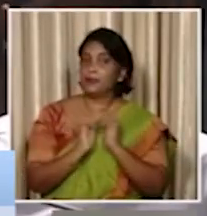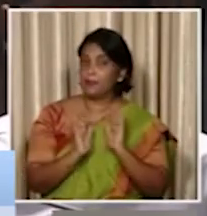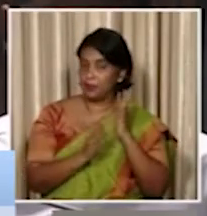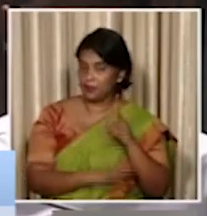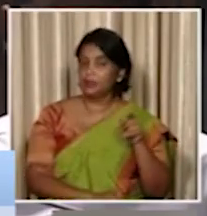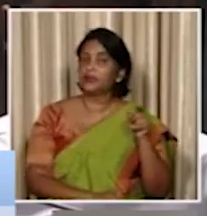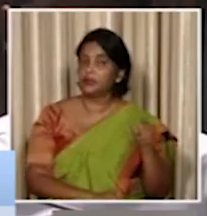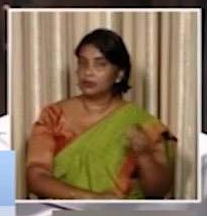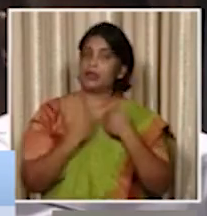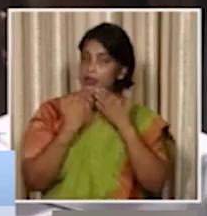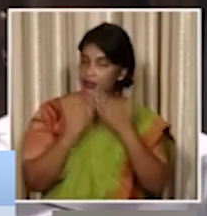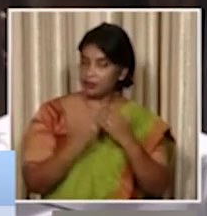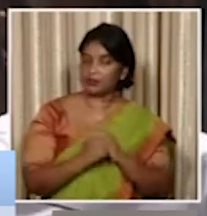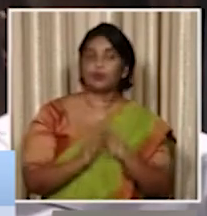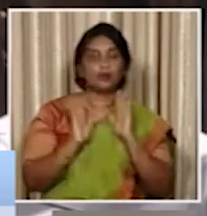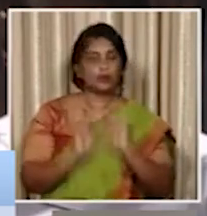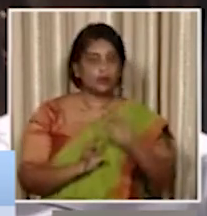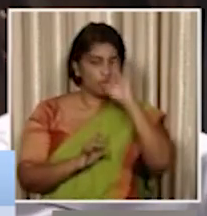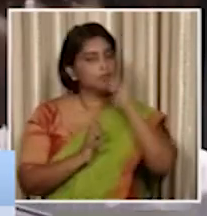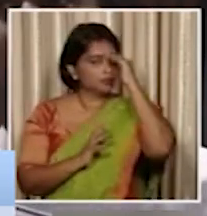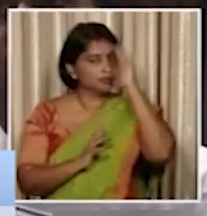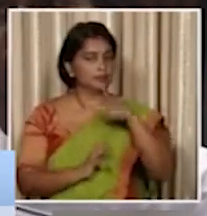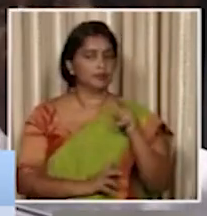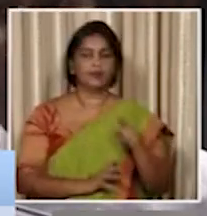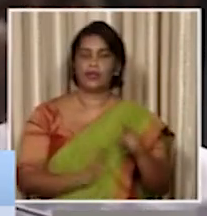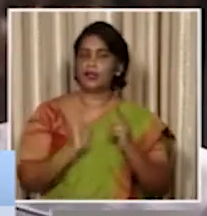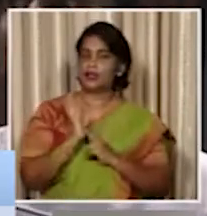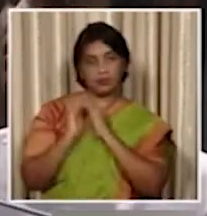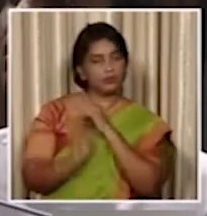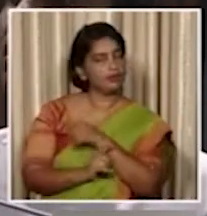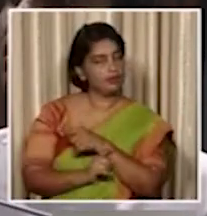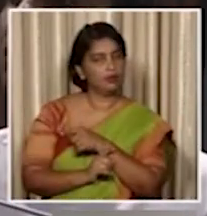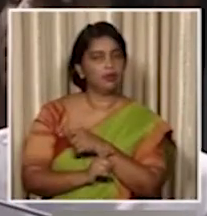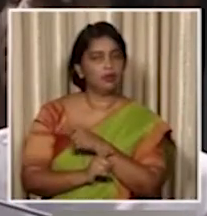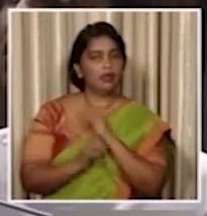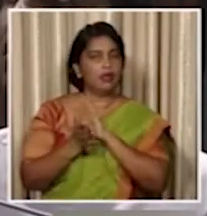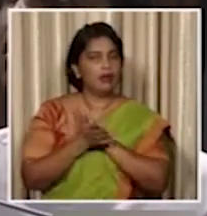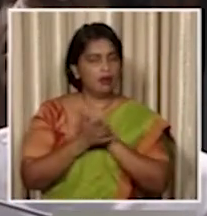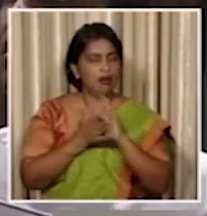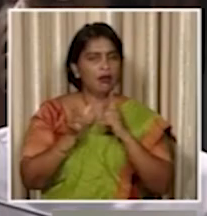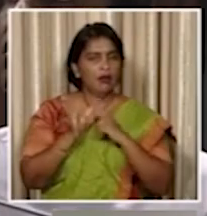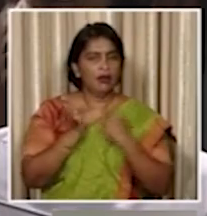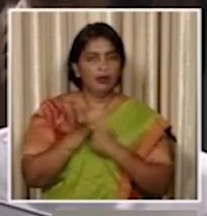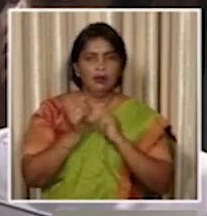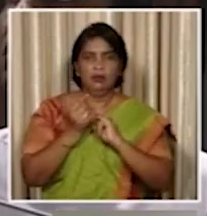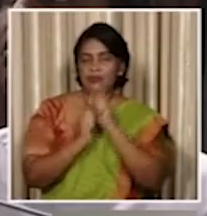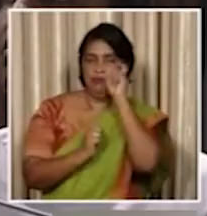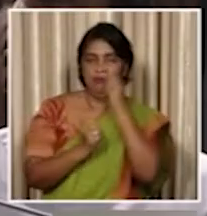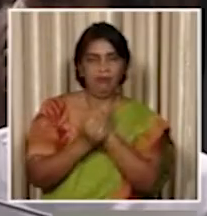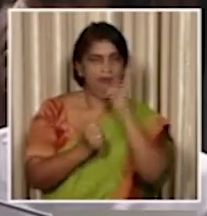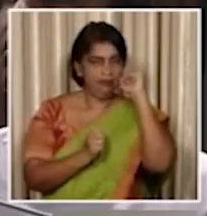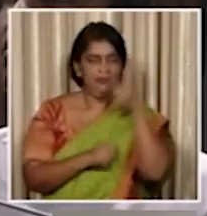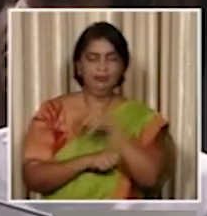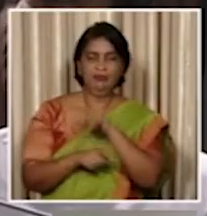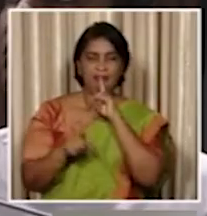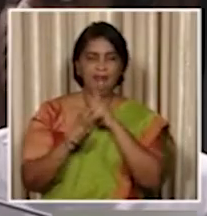වෙනවා. ඒක ඉතාමත්ම හොඳයි. නමුත් කුරුණෑගල දිස්ත්‍රික්කයේ නාරම්මල පොලිස් ස්ථානය හර්ෂ සමරසේකර කියලා වැඩබලන ස්ථානාධිපතිවරයෙක් ඉන්නේ. දැන්